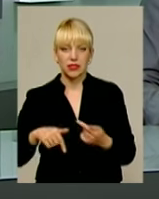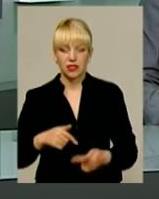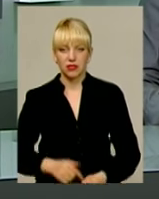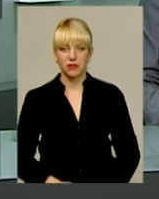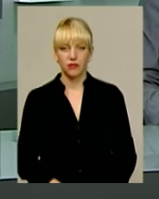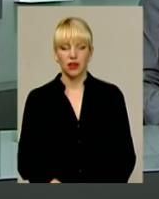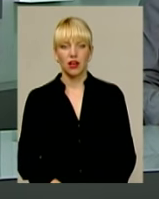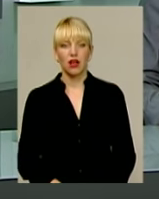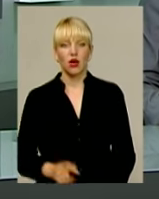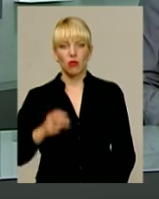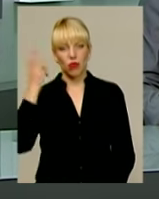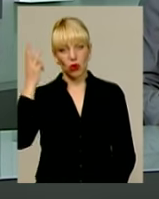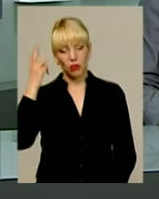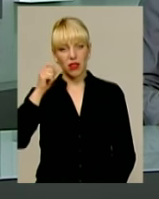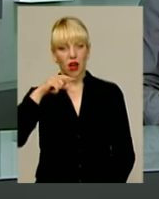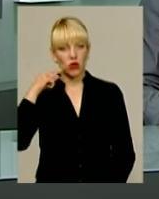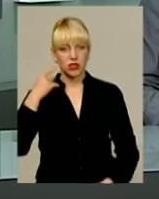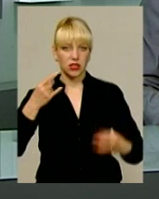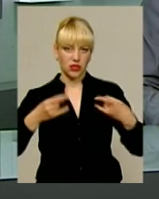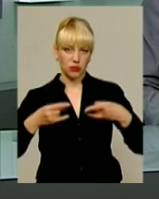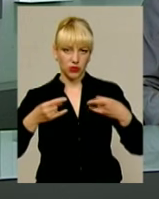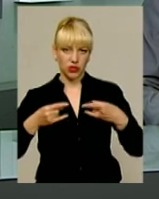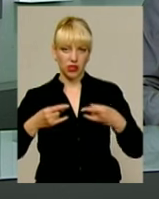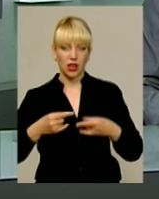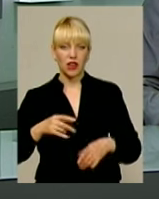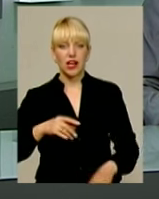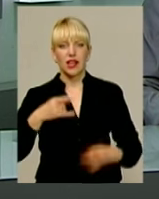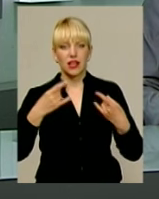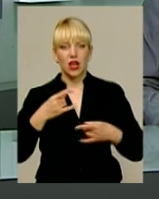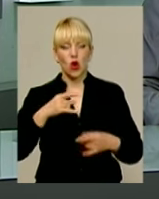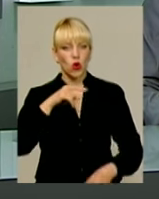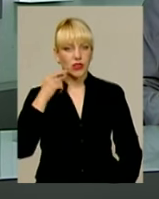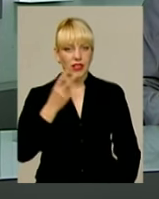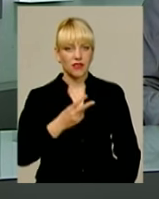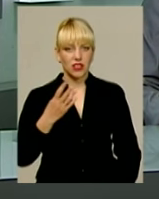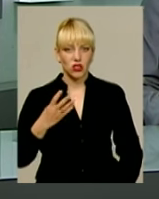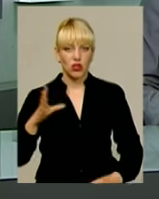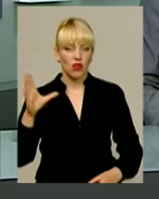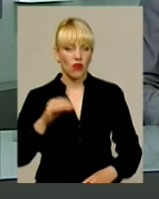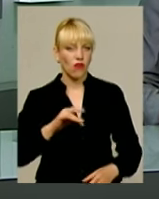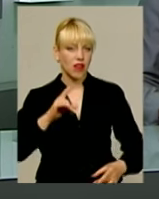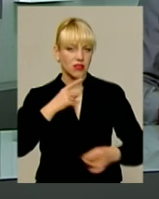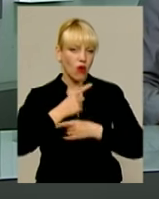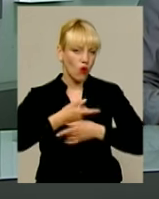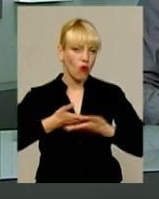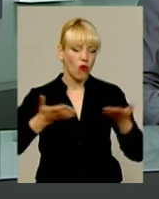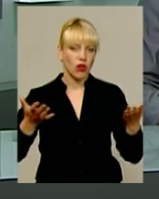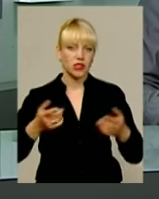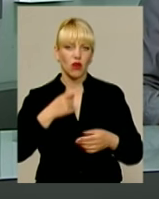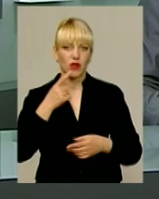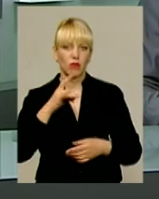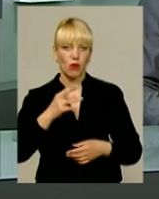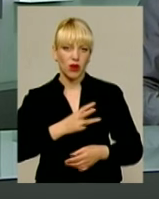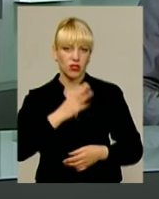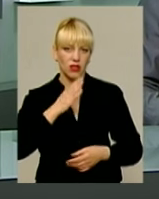Далі про Хмельниччину на російському телебаченні. Телеканал «Росія-24» увесь голос заявив про бажання нашої